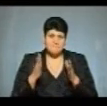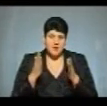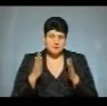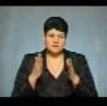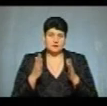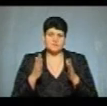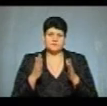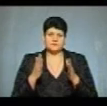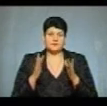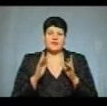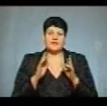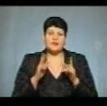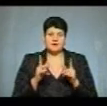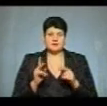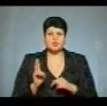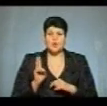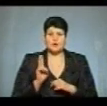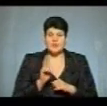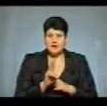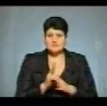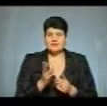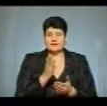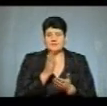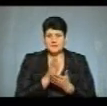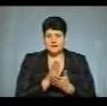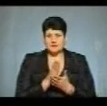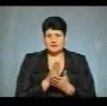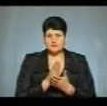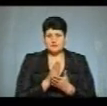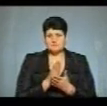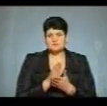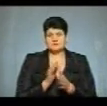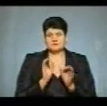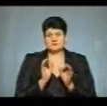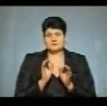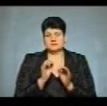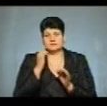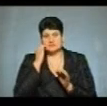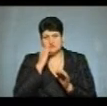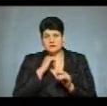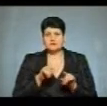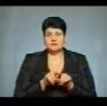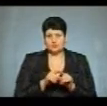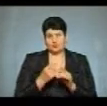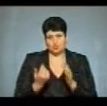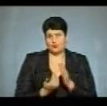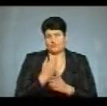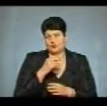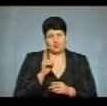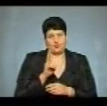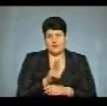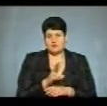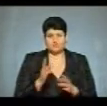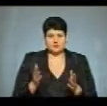з тролейбусами, які мали достатній термін експлуатації, так і з новими тролейбусами. Тому що